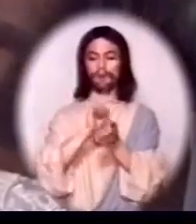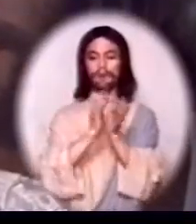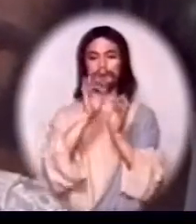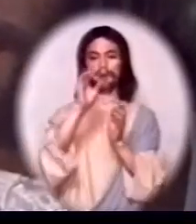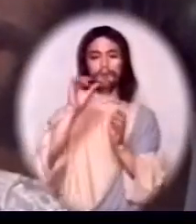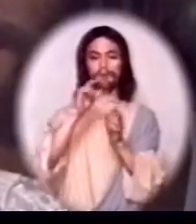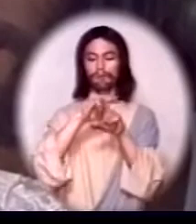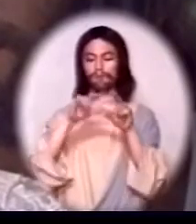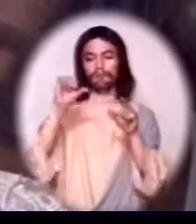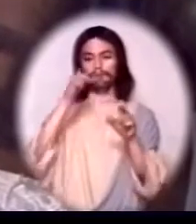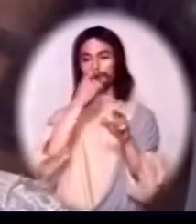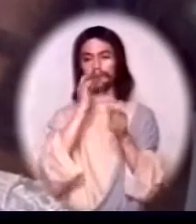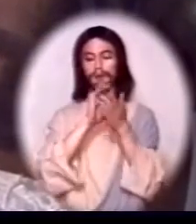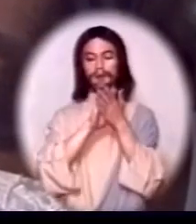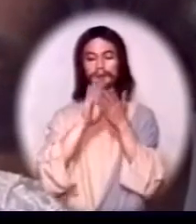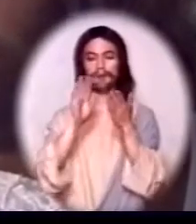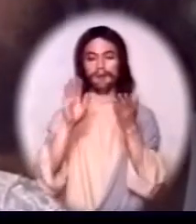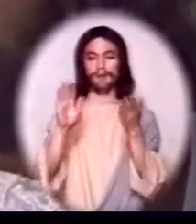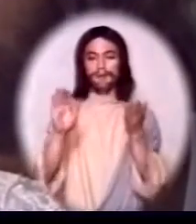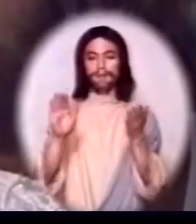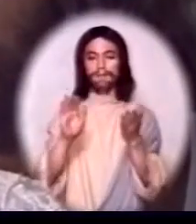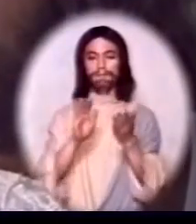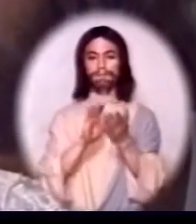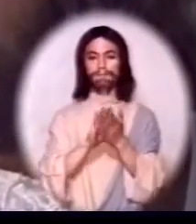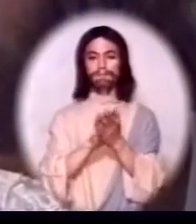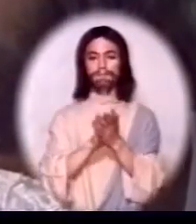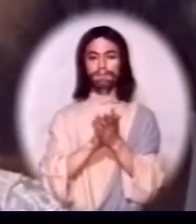이 꽃 하나만도 못하였느니라.